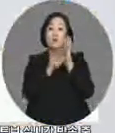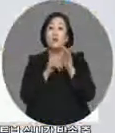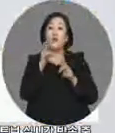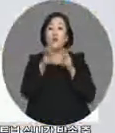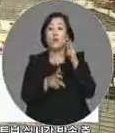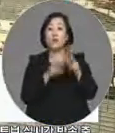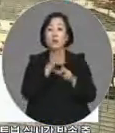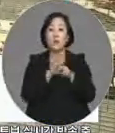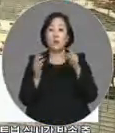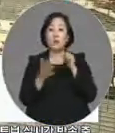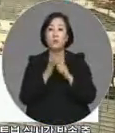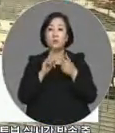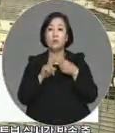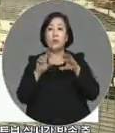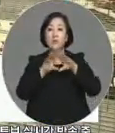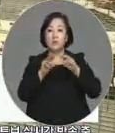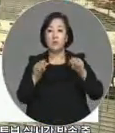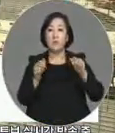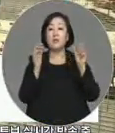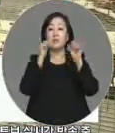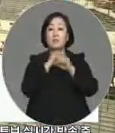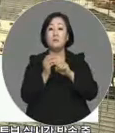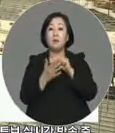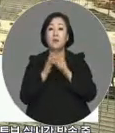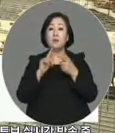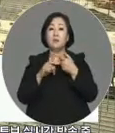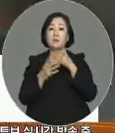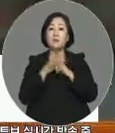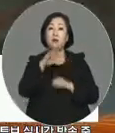공사에서 발생할 수 있는 지반 침하나